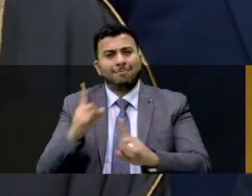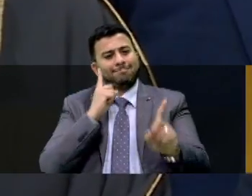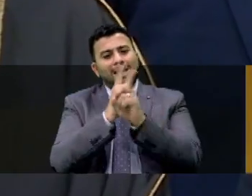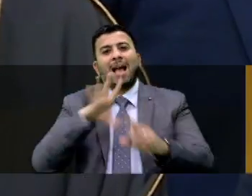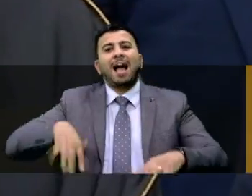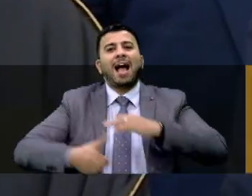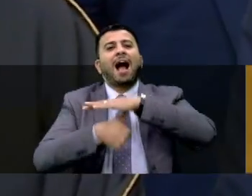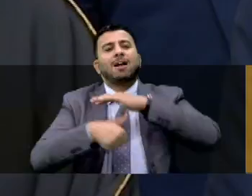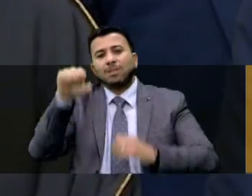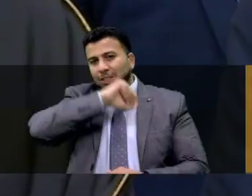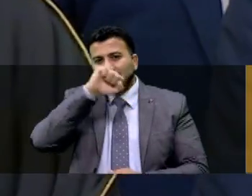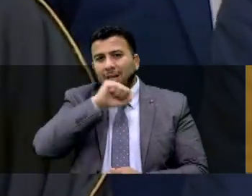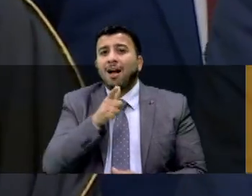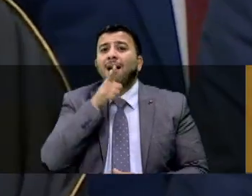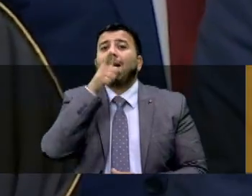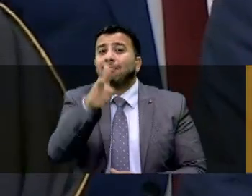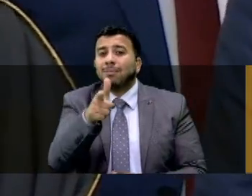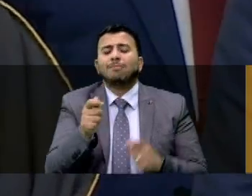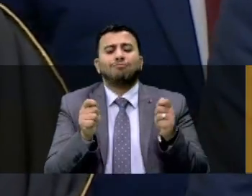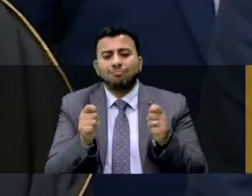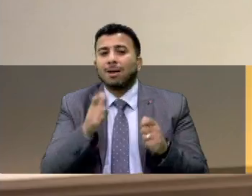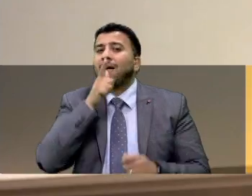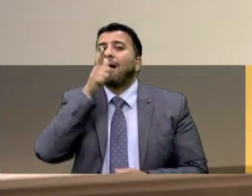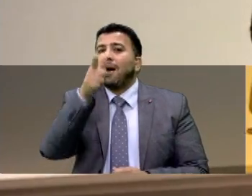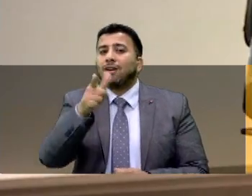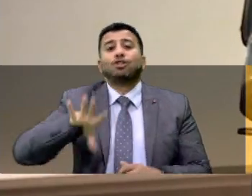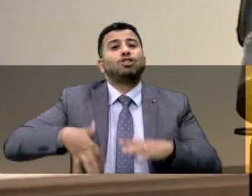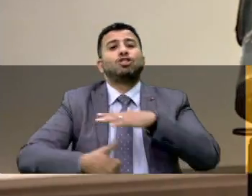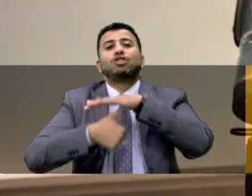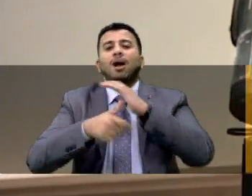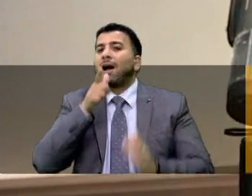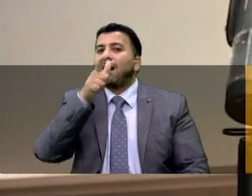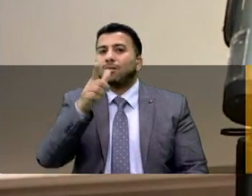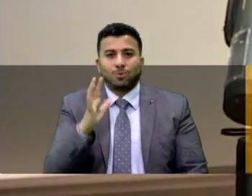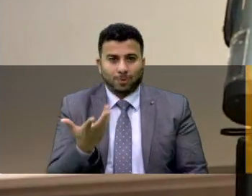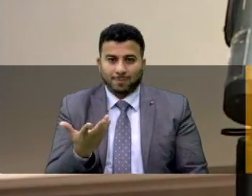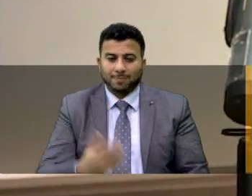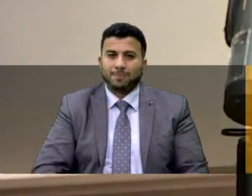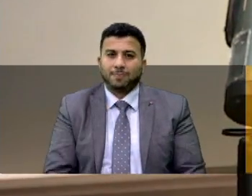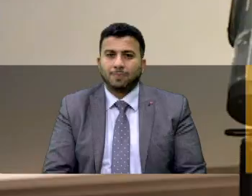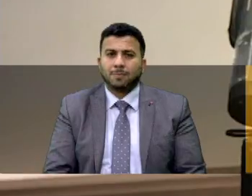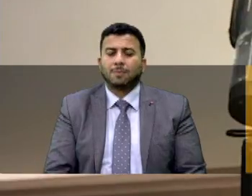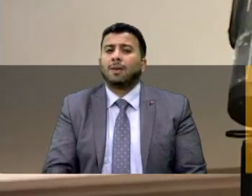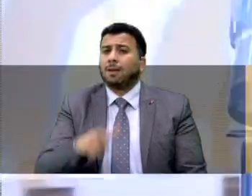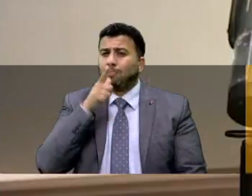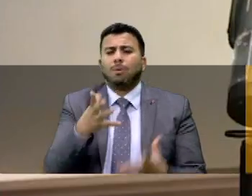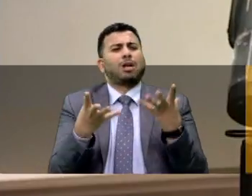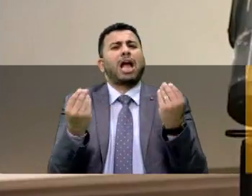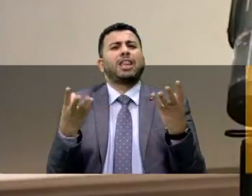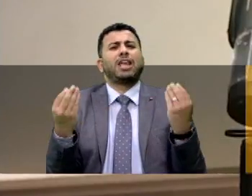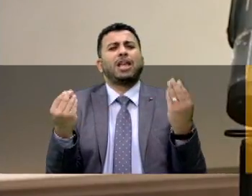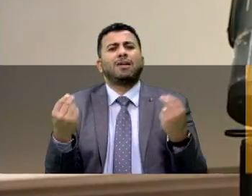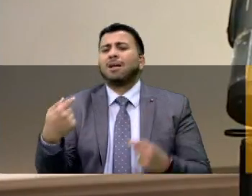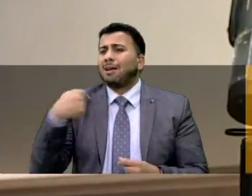السمو حاكم الشارقة كلمة له بهذه المناسبة قال فيها سموه: كثير بيتكلموا